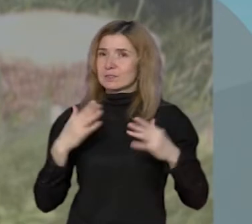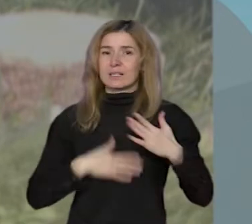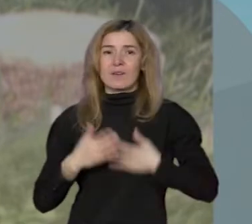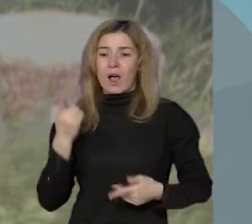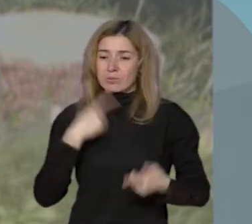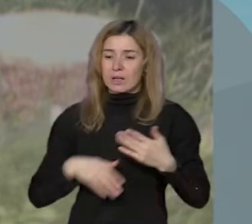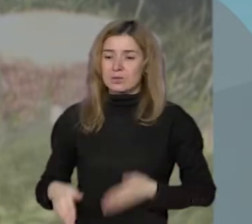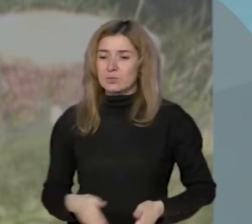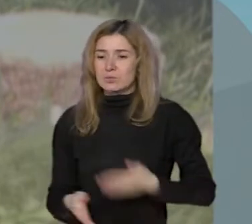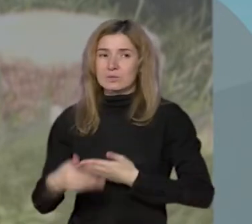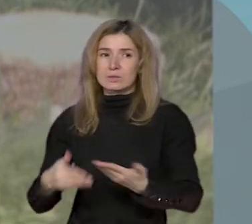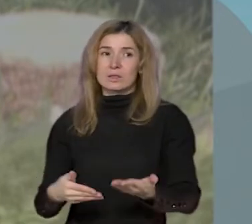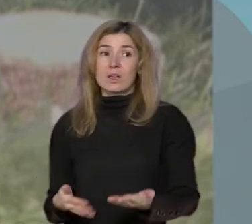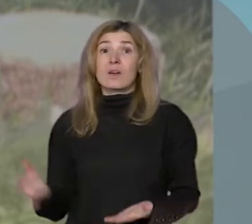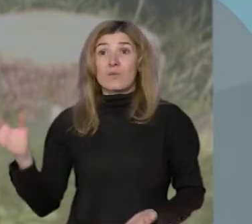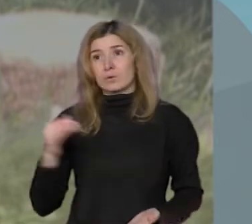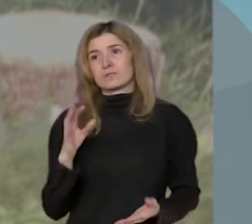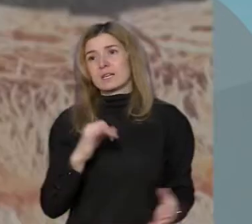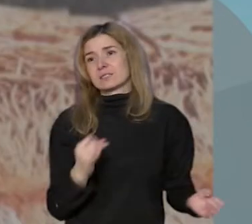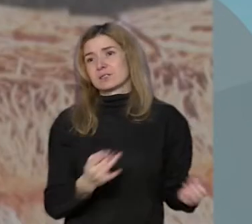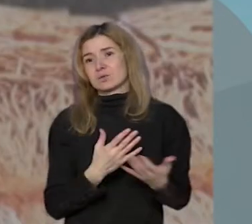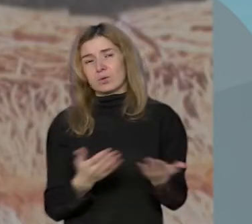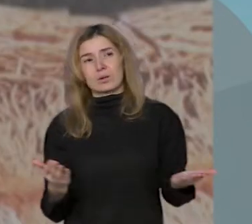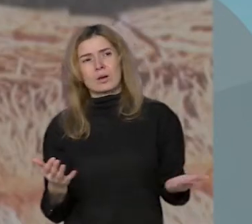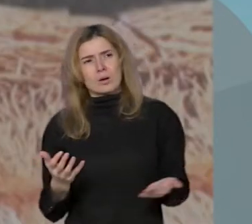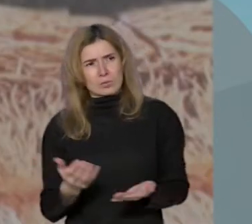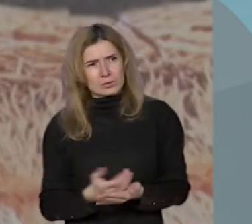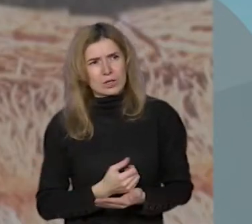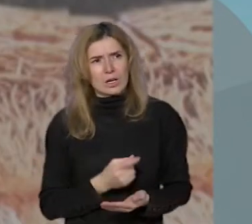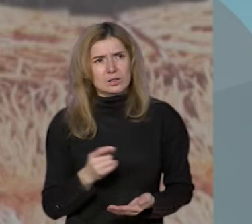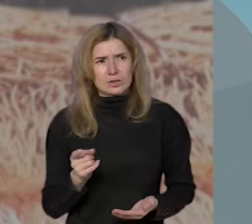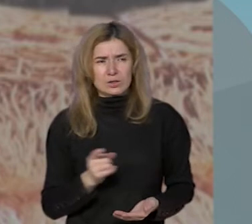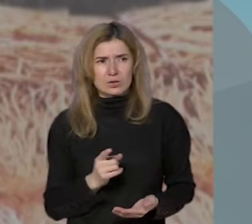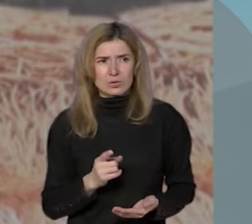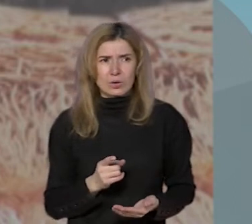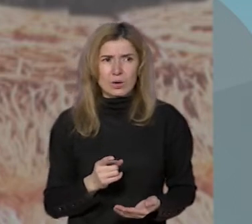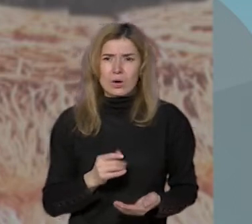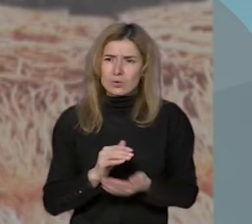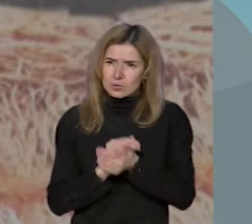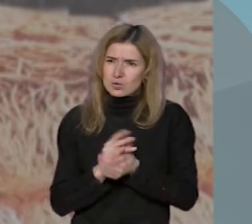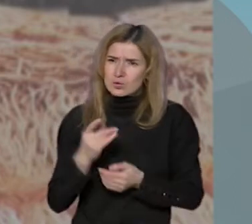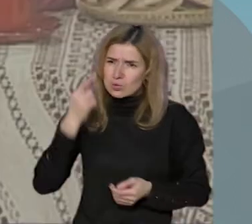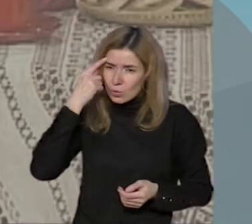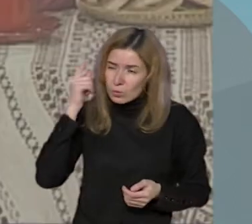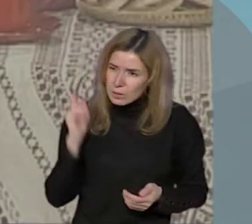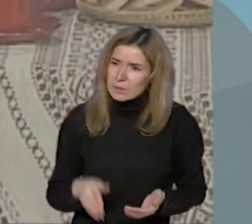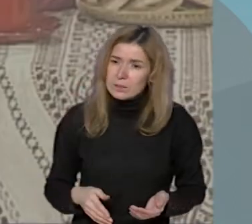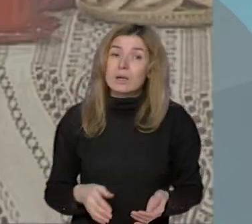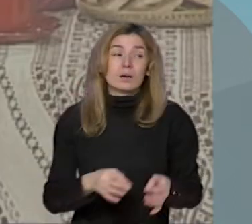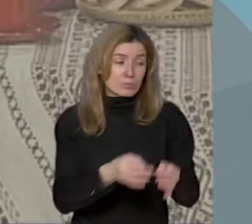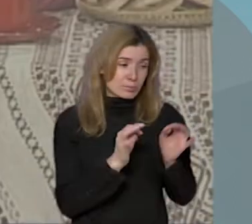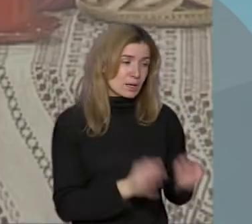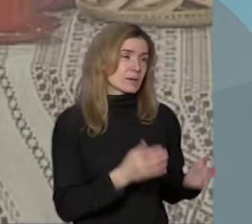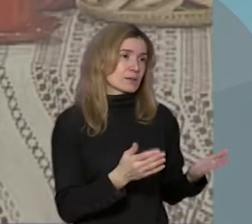отправился в обратный путь. Вот и вся история. Получается, и дружить надо уметь.